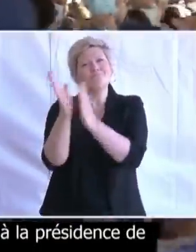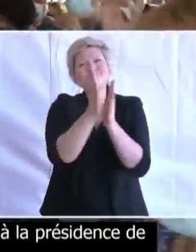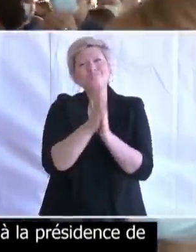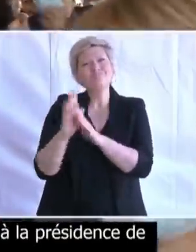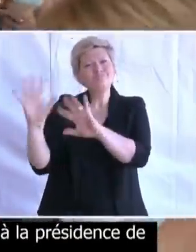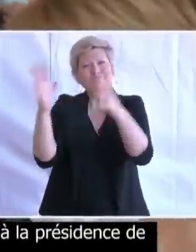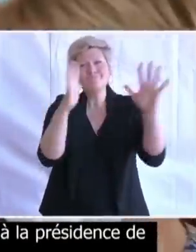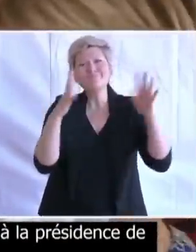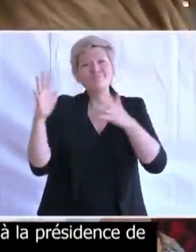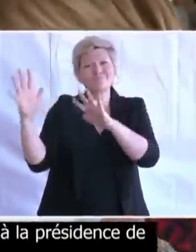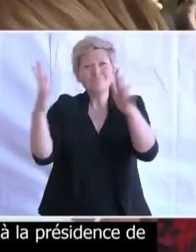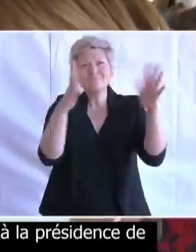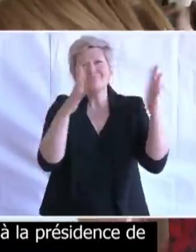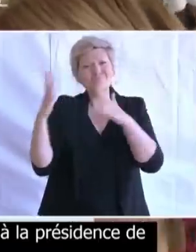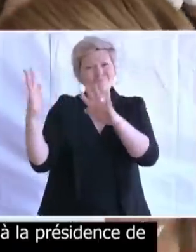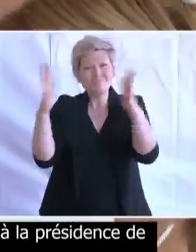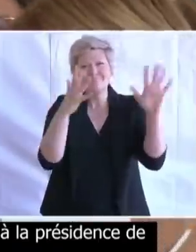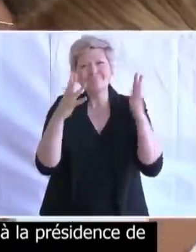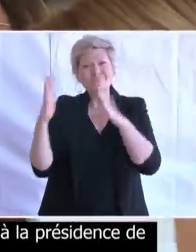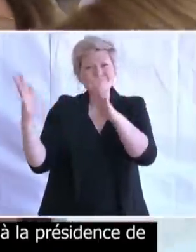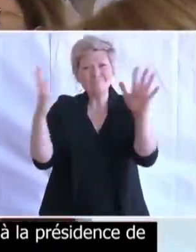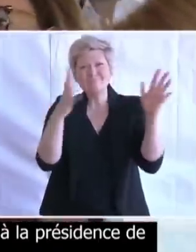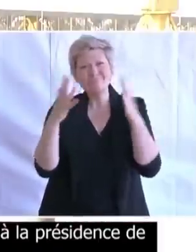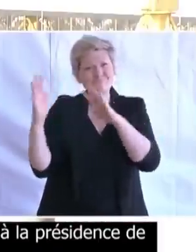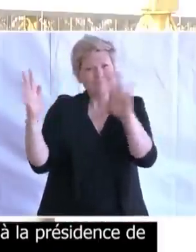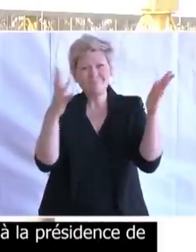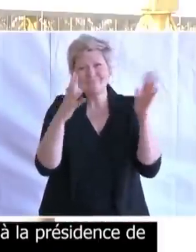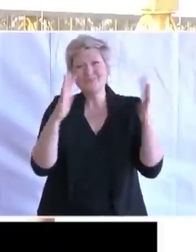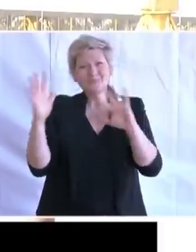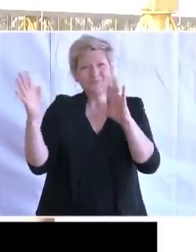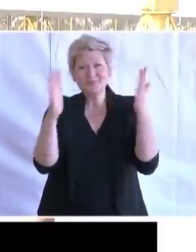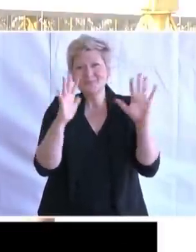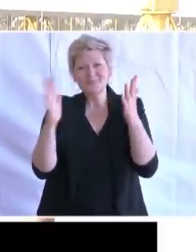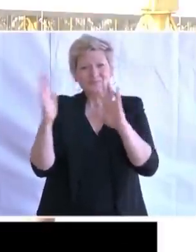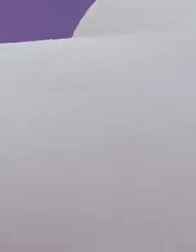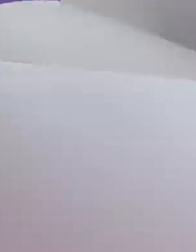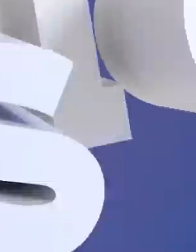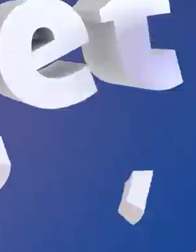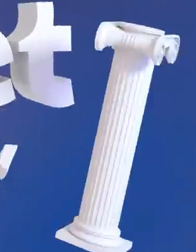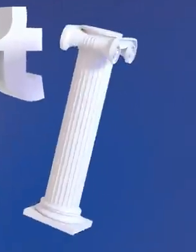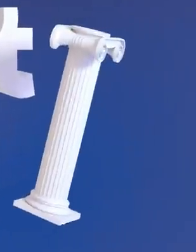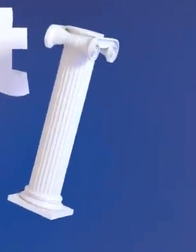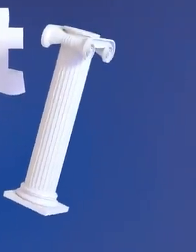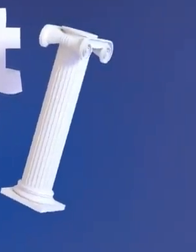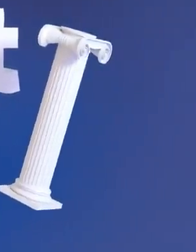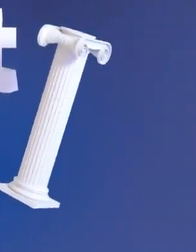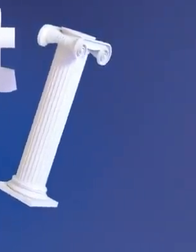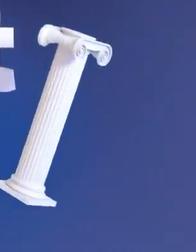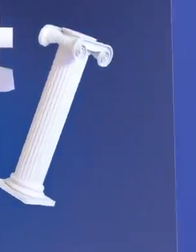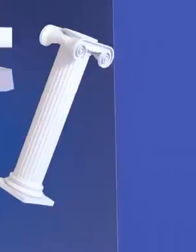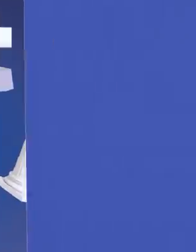Anne Hidalgo déclare sa candidature à l'élection présidentielle de 2022. C'est fou, c'est dingue.